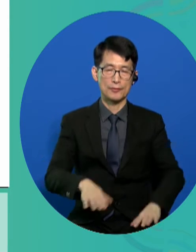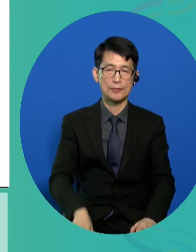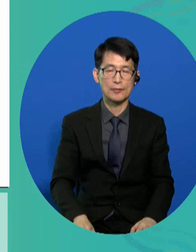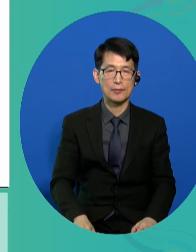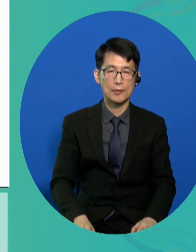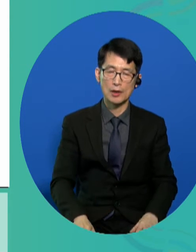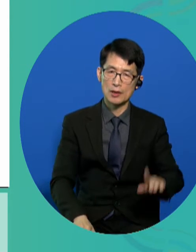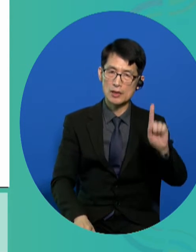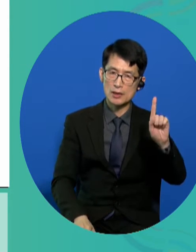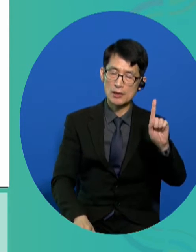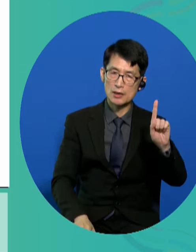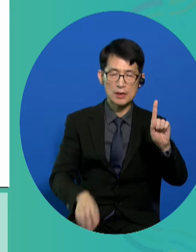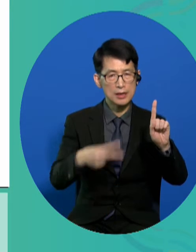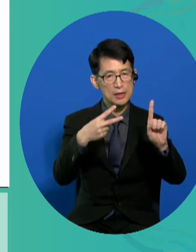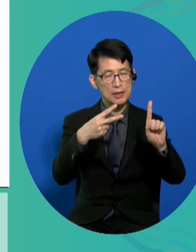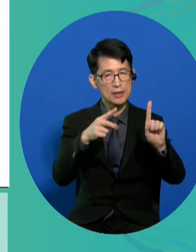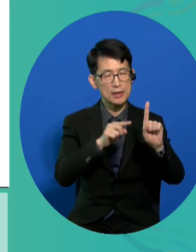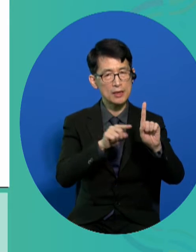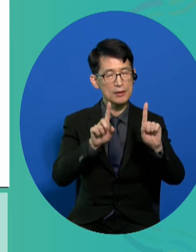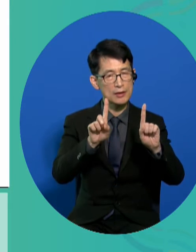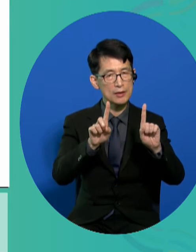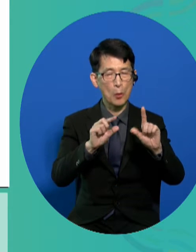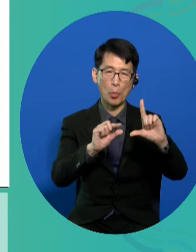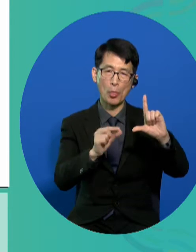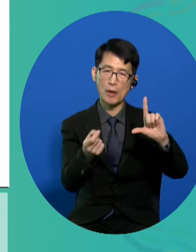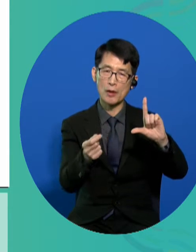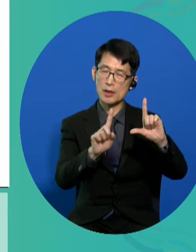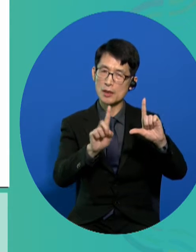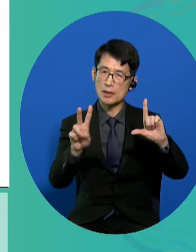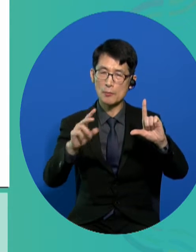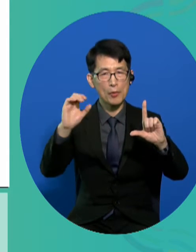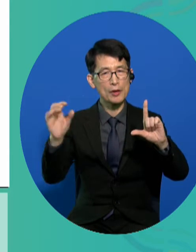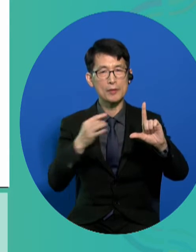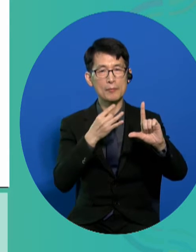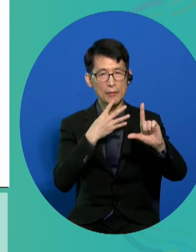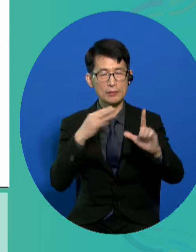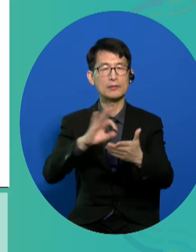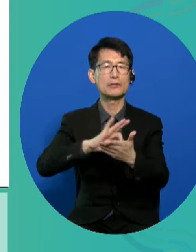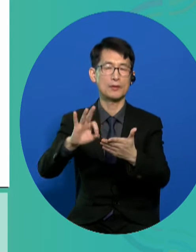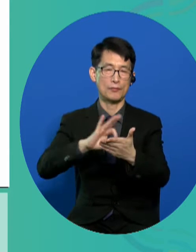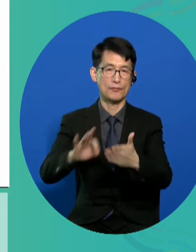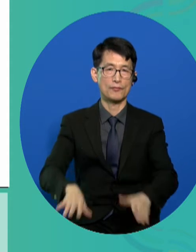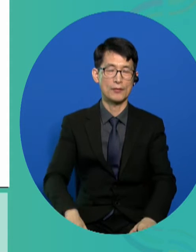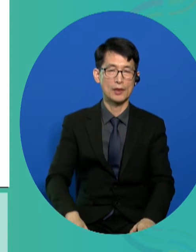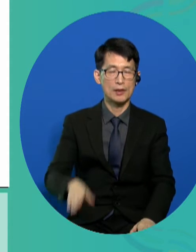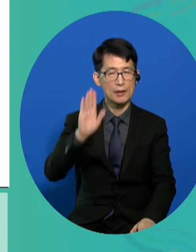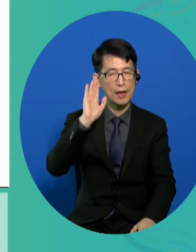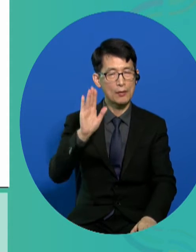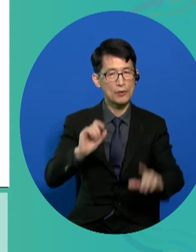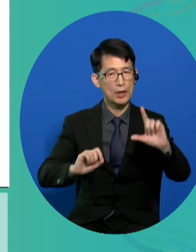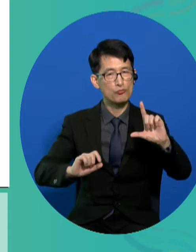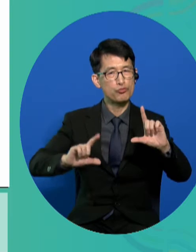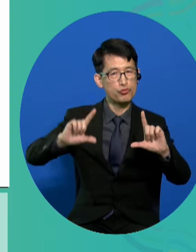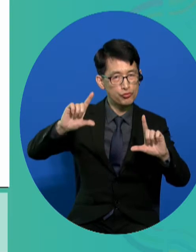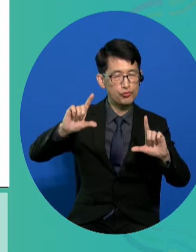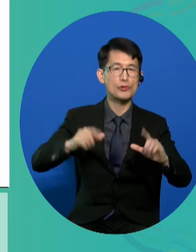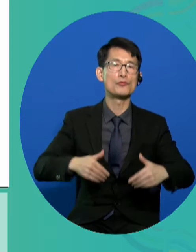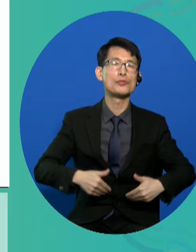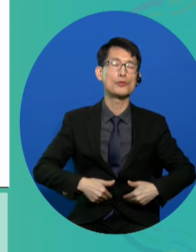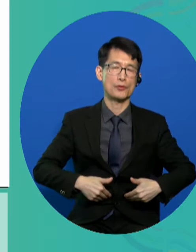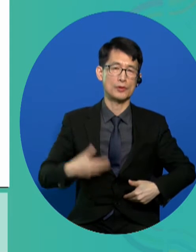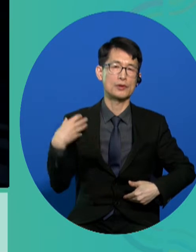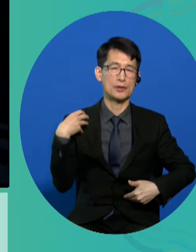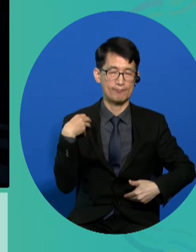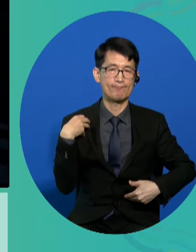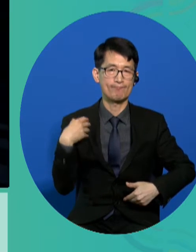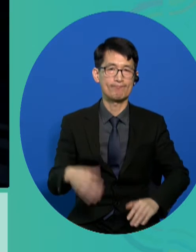2% 국가에서만 정책을 가지고 있고 동시에 완전히 시행하는 것을 볼 수가 있습니다. 그래서 분명히 우리가 앞으로 더 해야 할 일이 많다는 것이죠. 이제